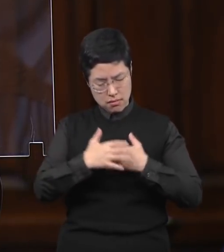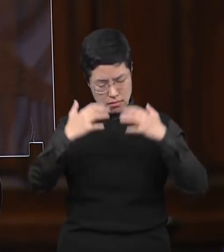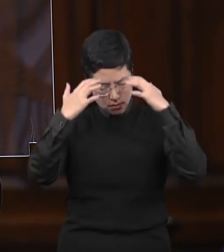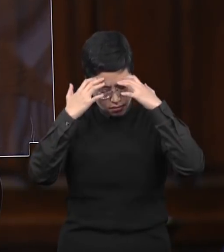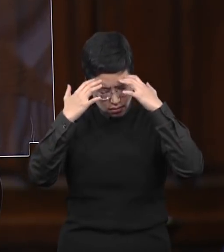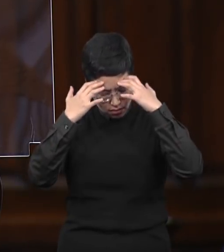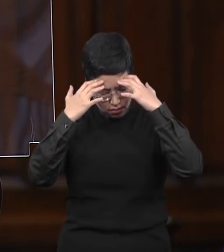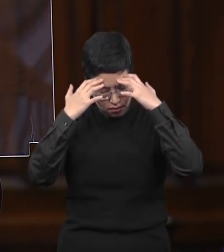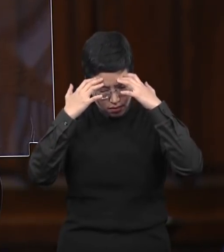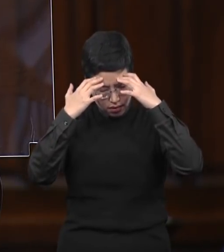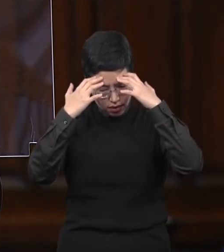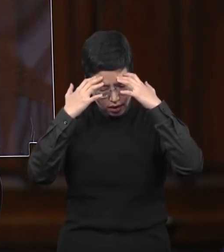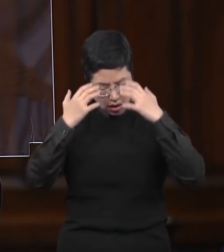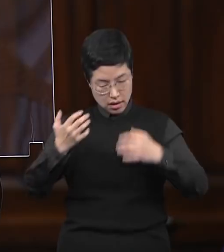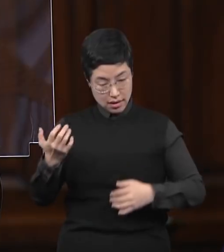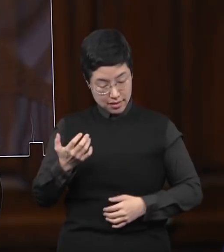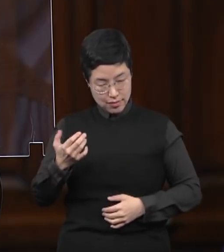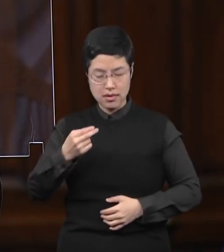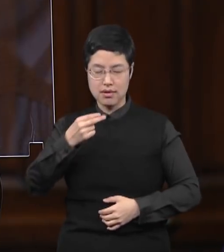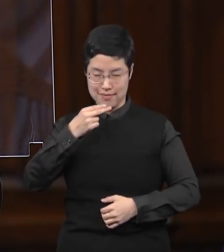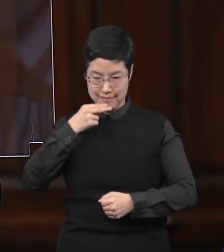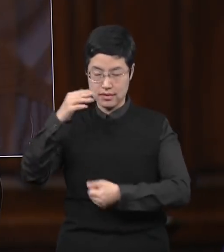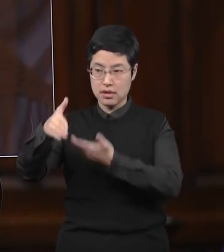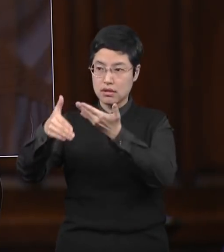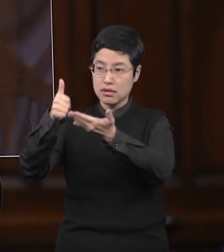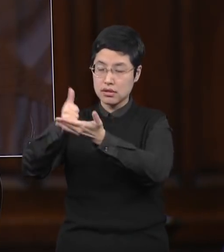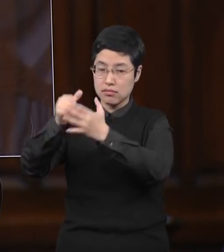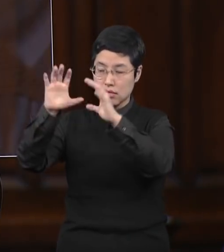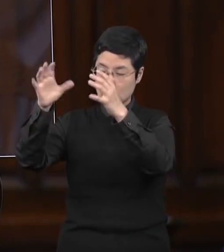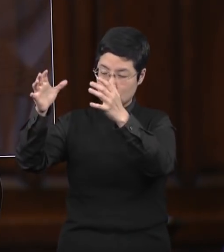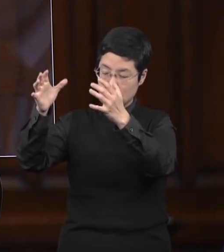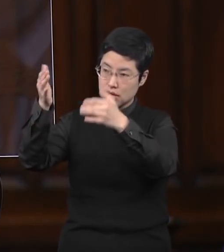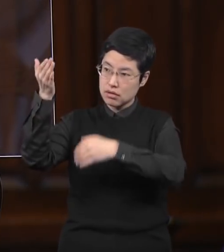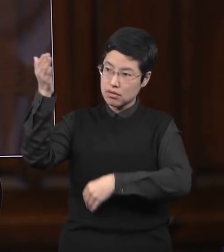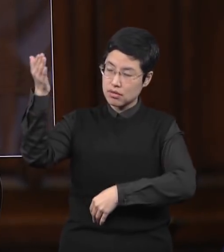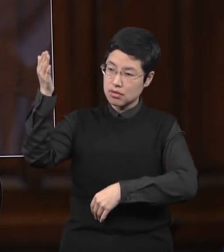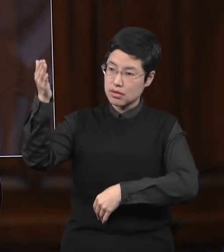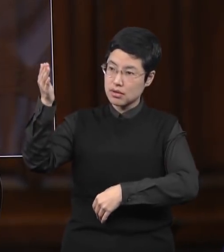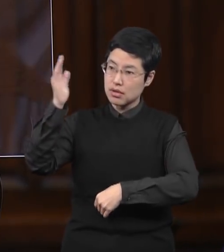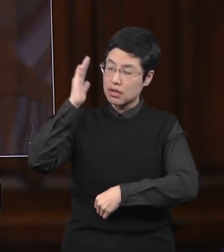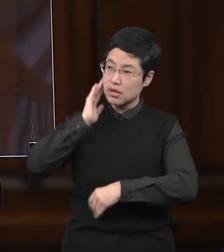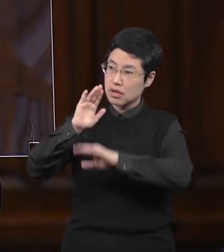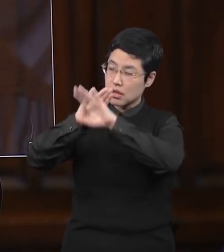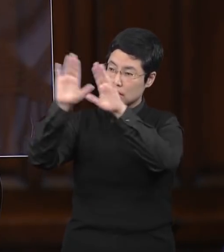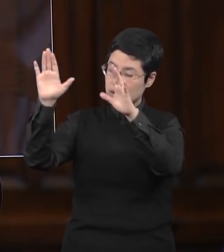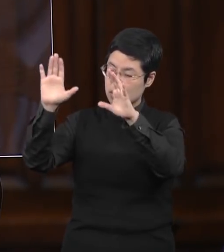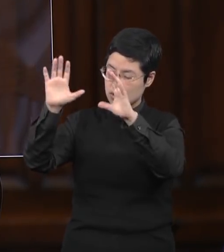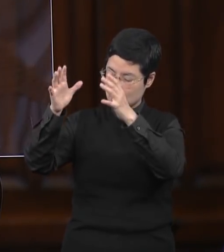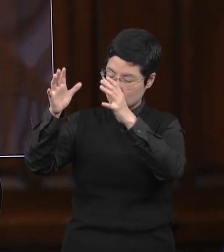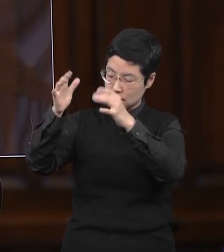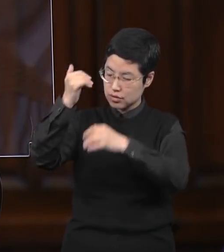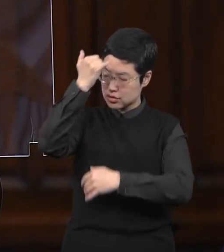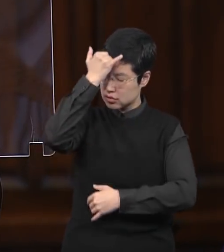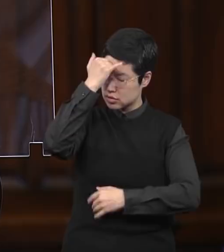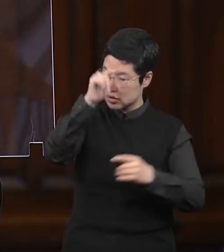고통과 아픔 없는 하느님 나라에서 거행되는 천상절리에